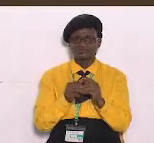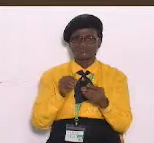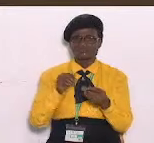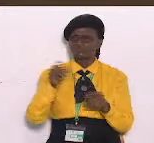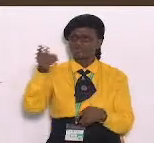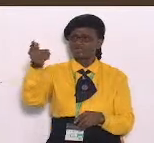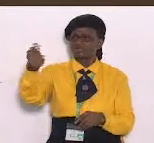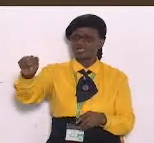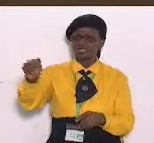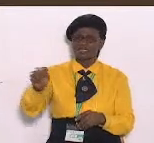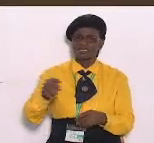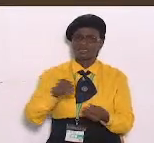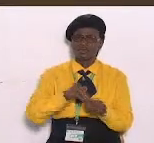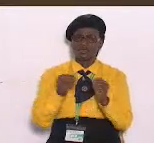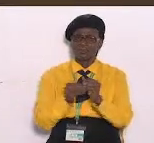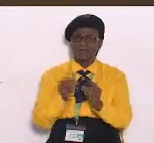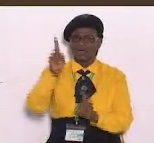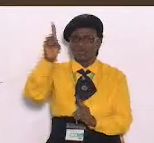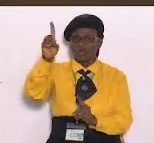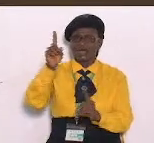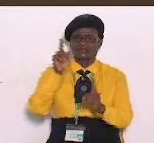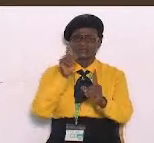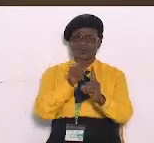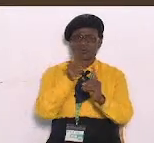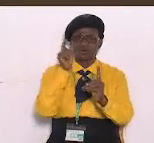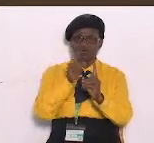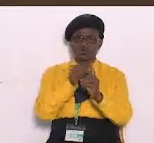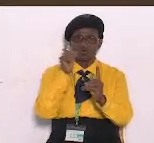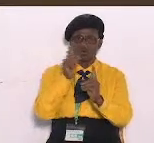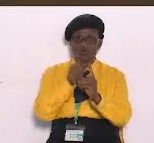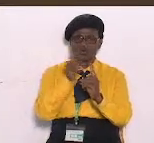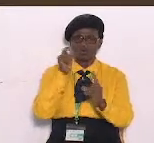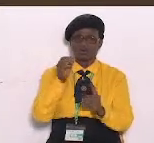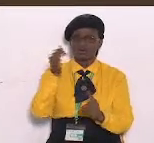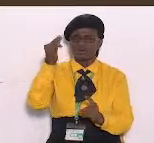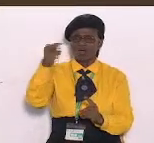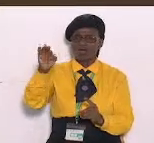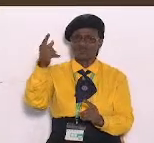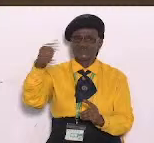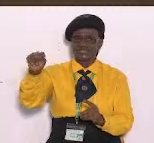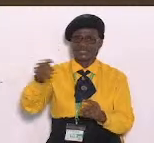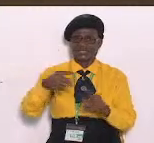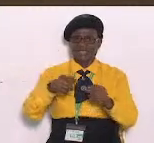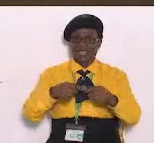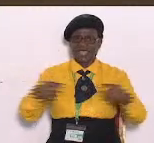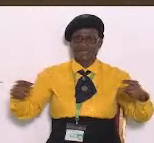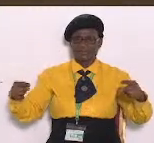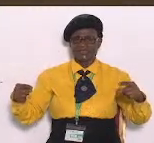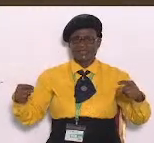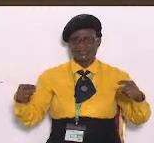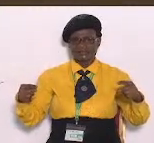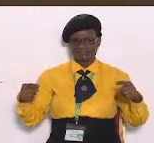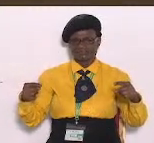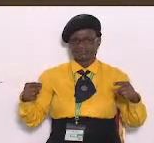alléluia le numéro 1 des but de